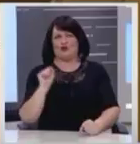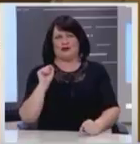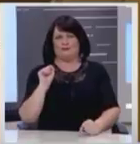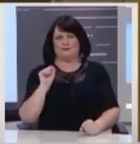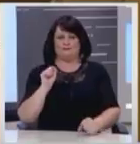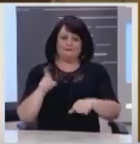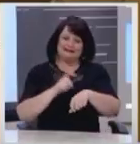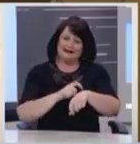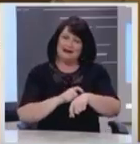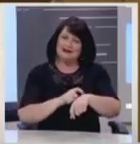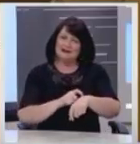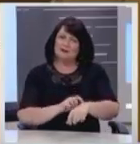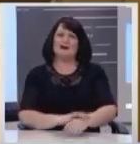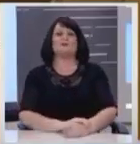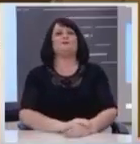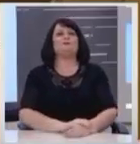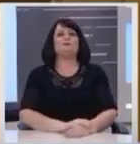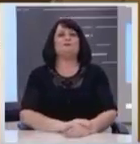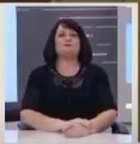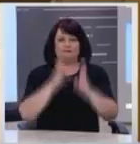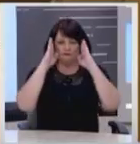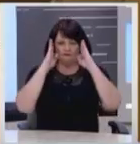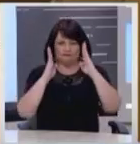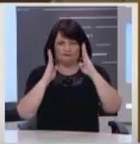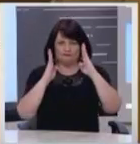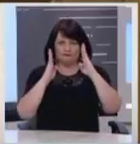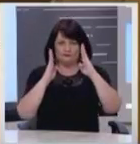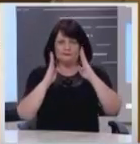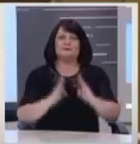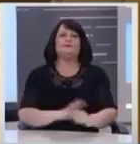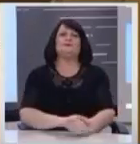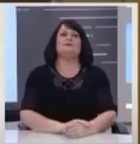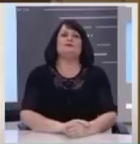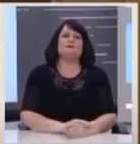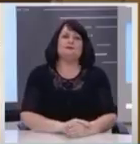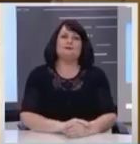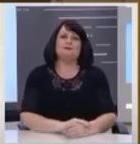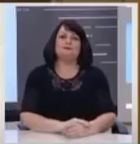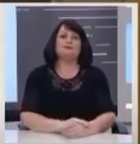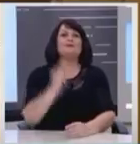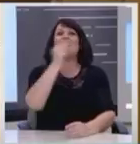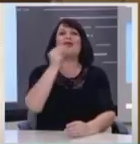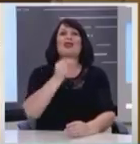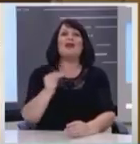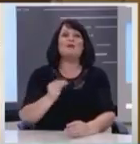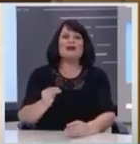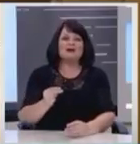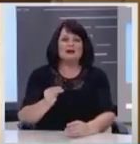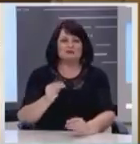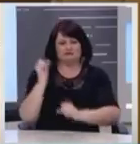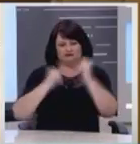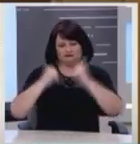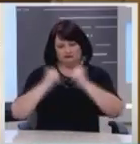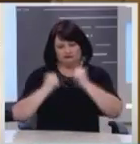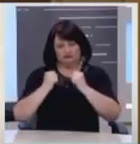Την ίδια στιγμή είμαστε και προσιλωμένοι στην αντιμετώπιση των ζητημάτων που μας χωρίζουν και στην